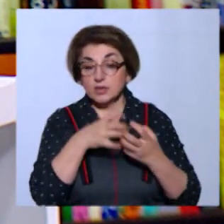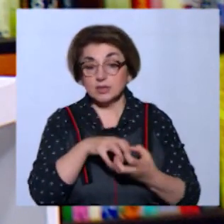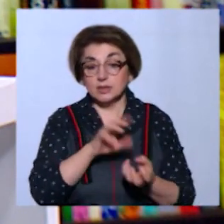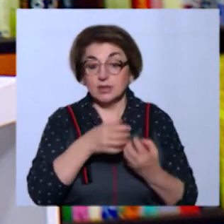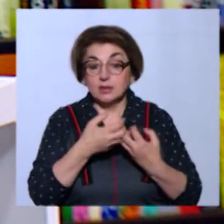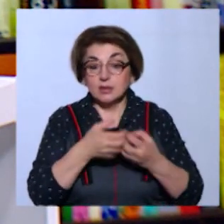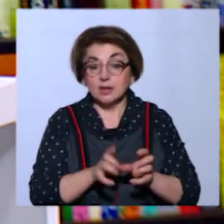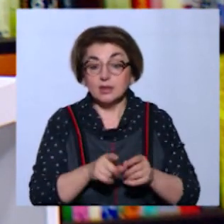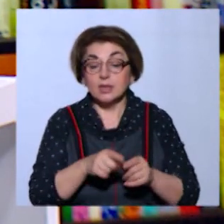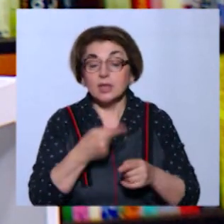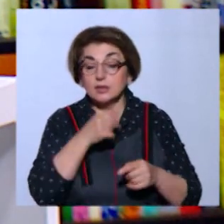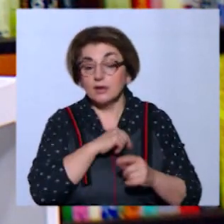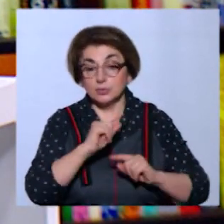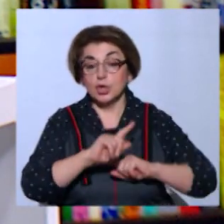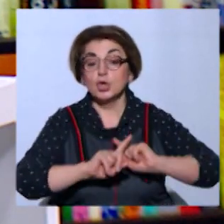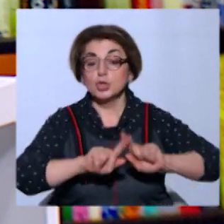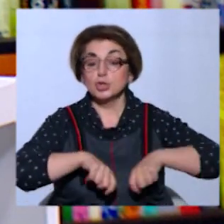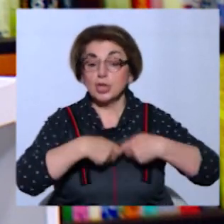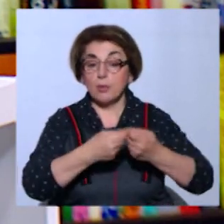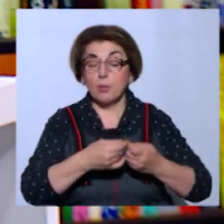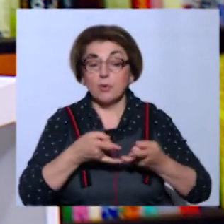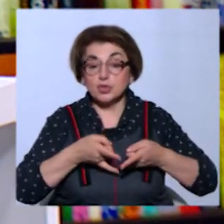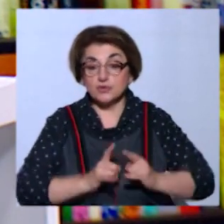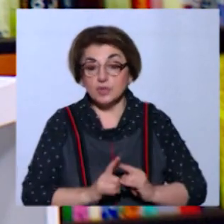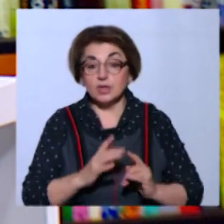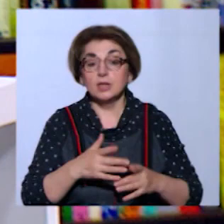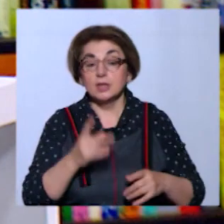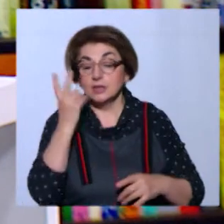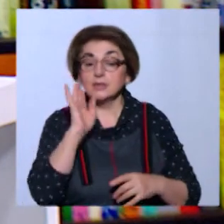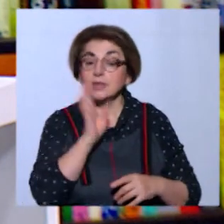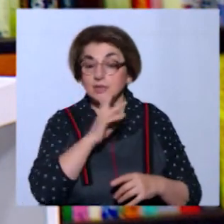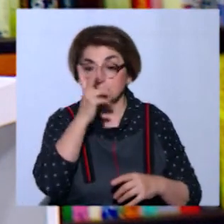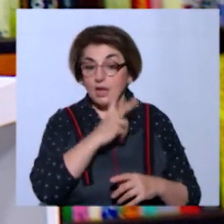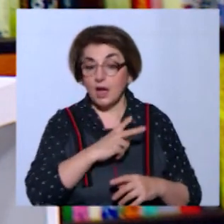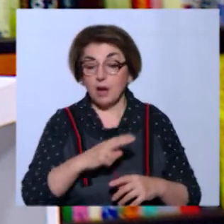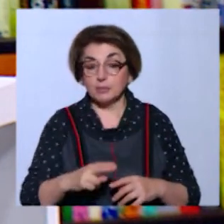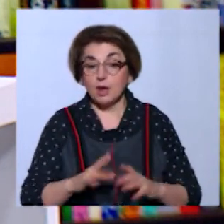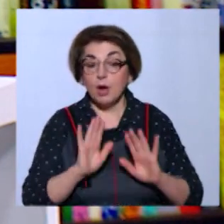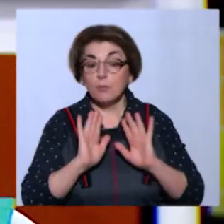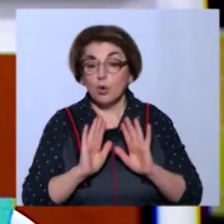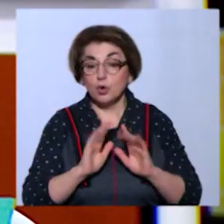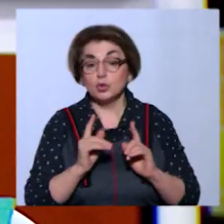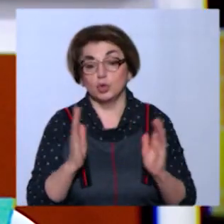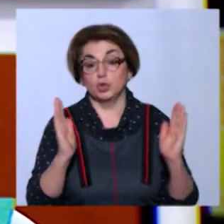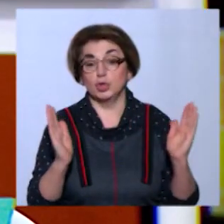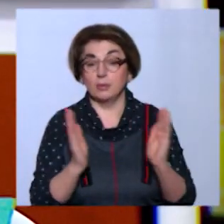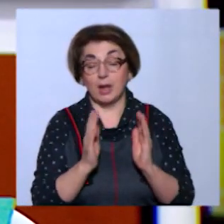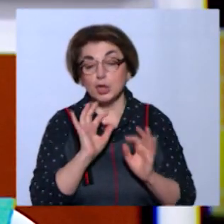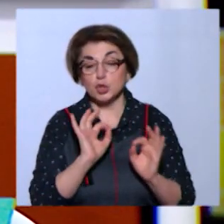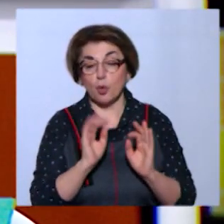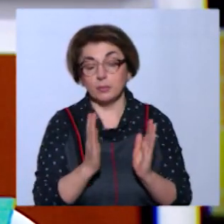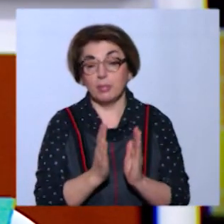შთამომავლობა, რომელიც გავს შობელს, მას ის მხოლოდ ზომით განსხვავდება მისგან